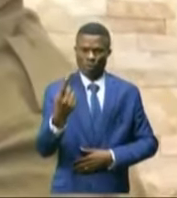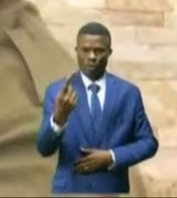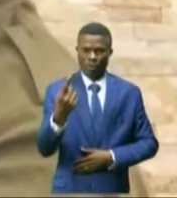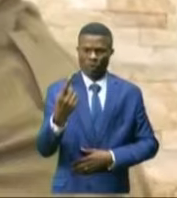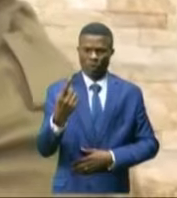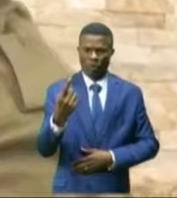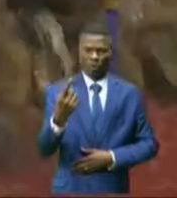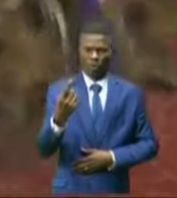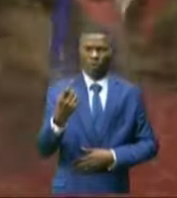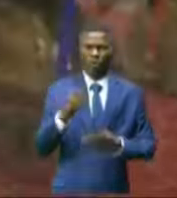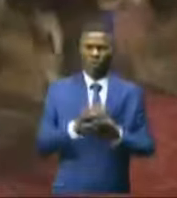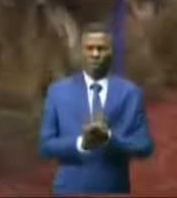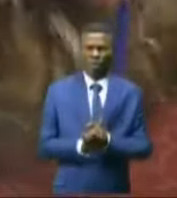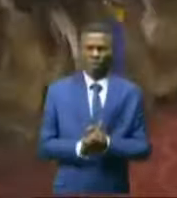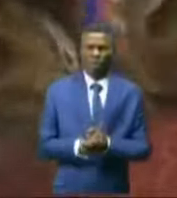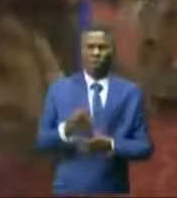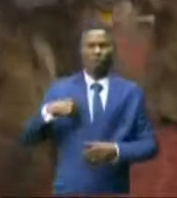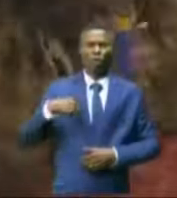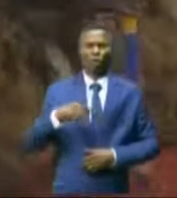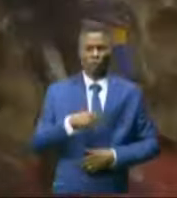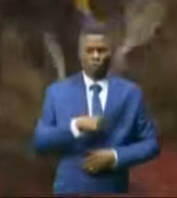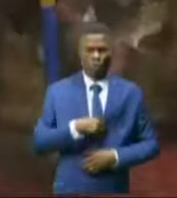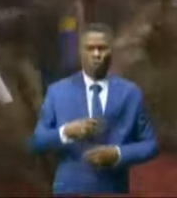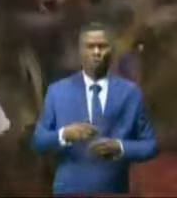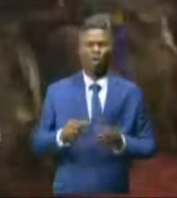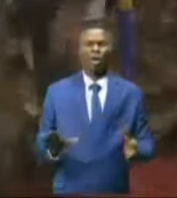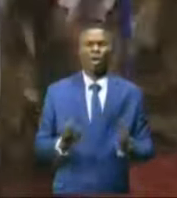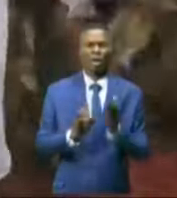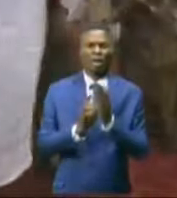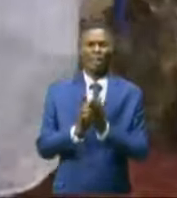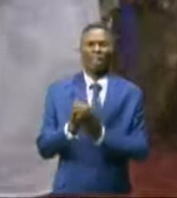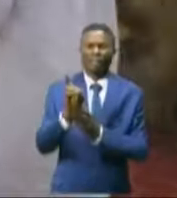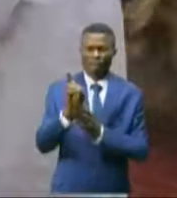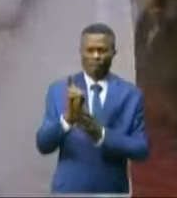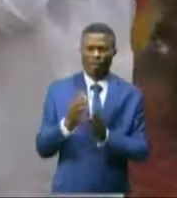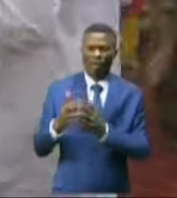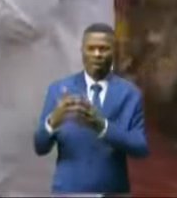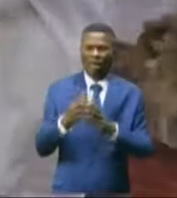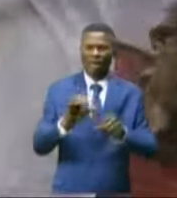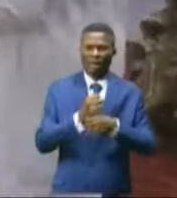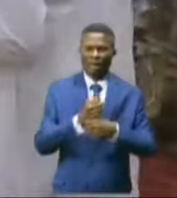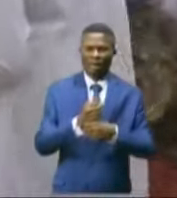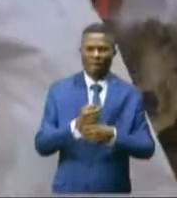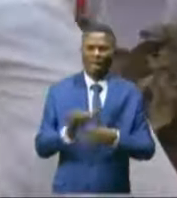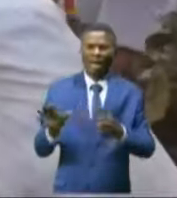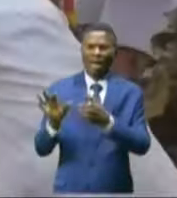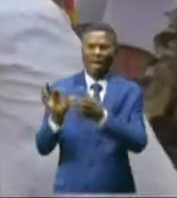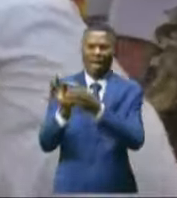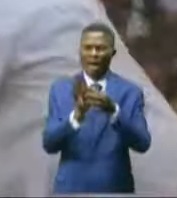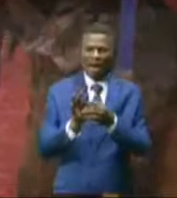d'une vingtaine d'années que nous avons monté ensemble AKK, Alliance Katanga Kasai.